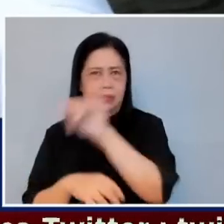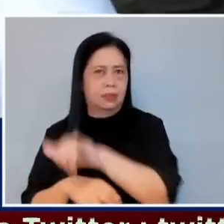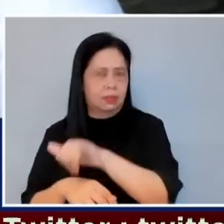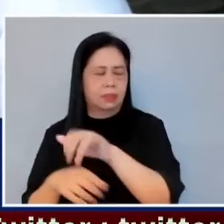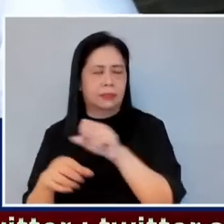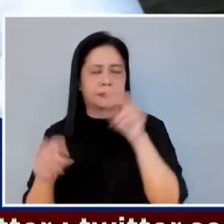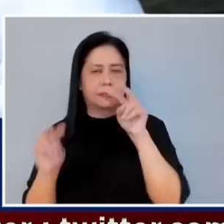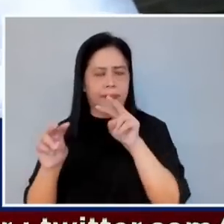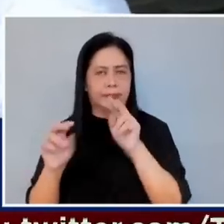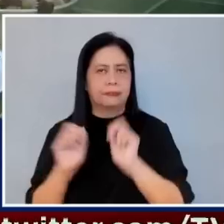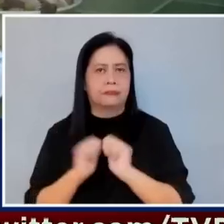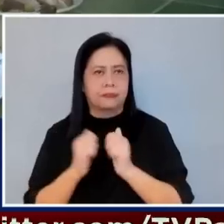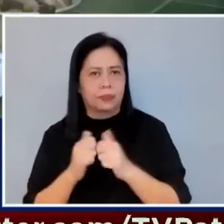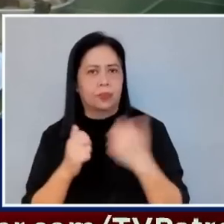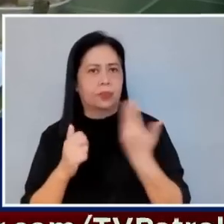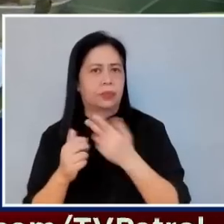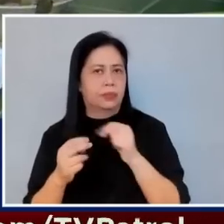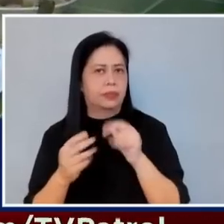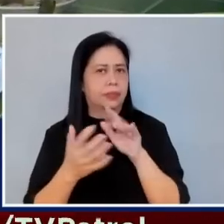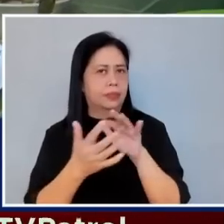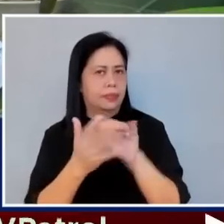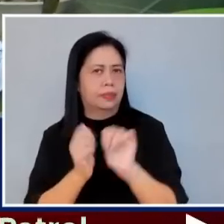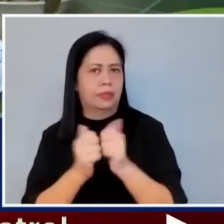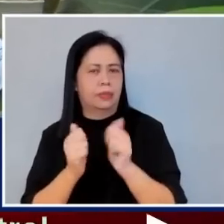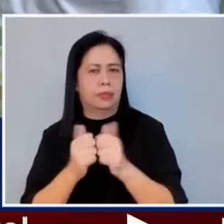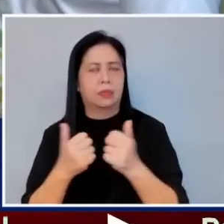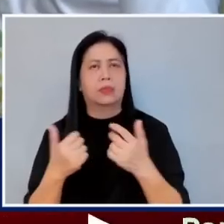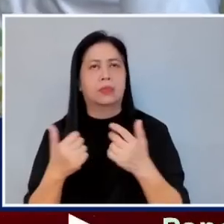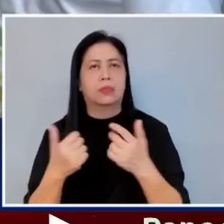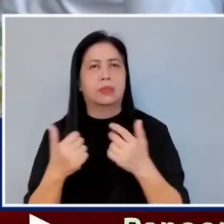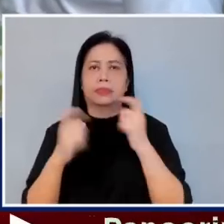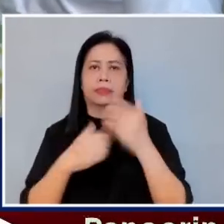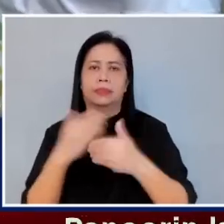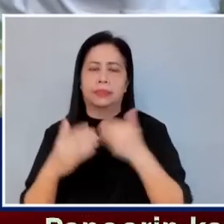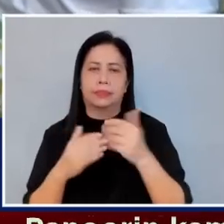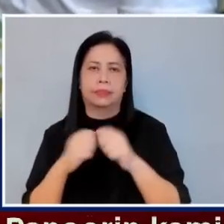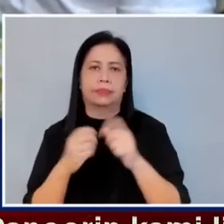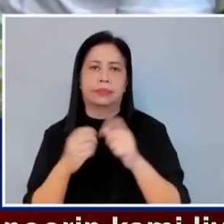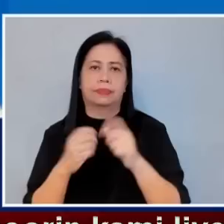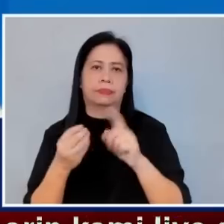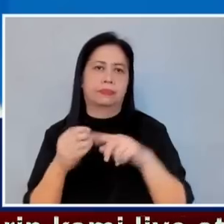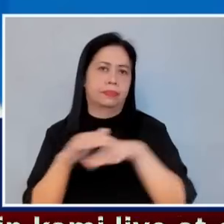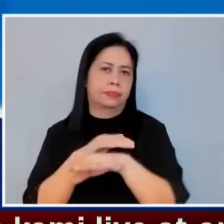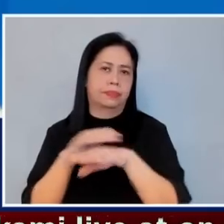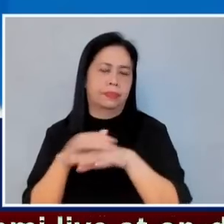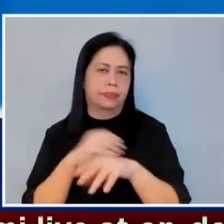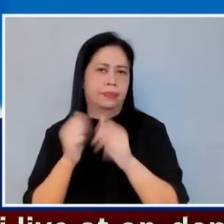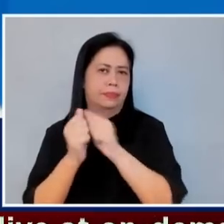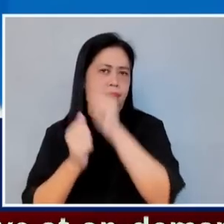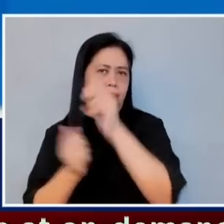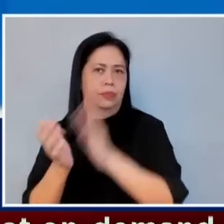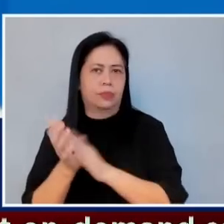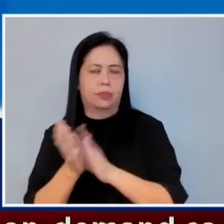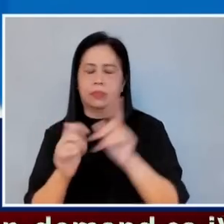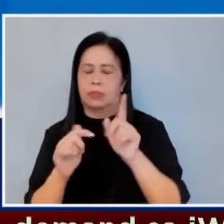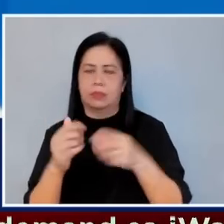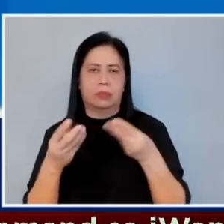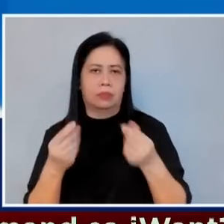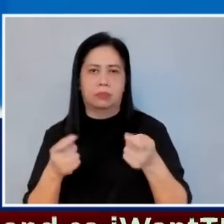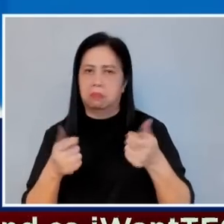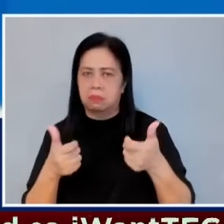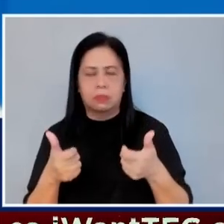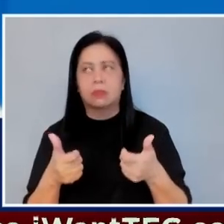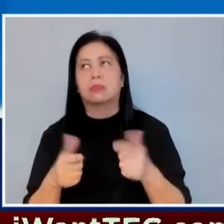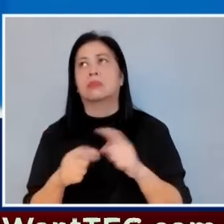at. We need to study talaga paano natin mapapadali in terms of accessibility yung last mile schools. We cannot solve these things overnight,